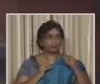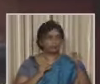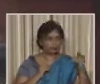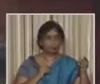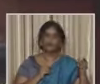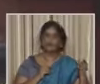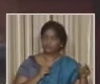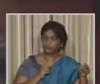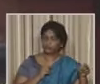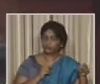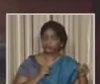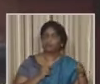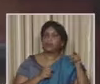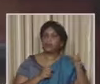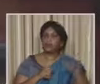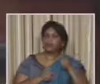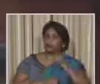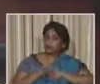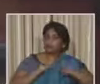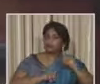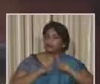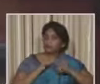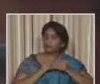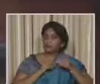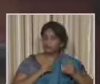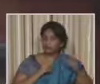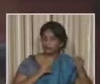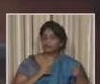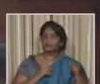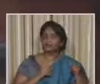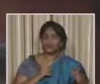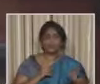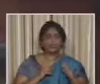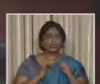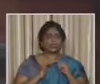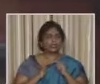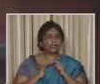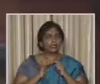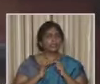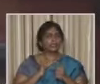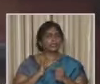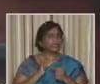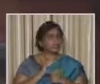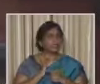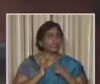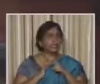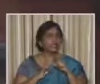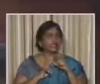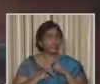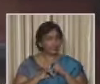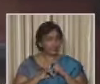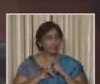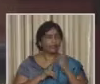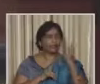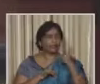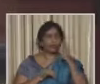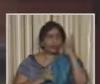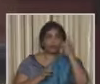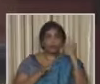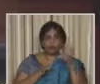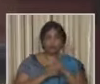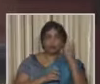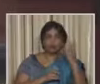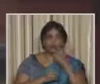30, 1, 2 திகதி வரை அந்த மீளாய்வு கூட்டத்தின் போது டிஐடியின் உத்தியோகத்தர்கள் இருவரும், அதை போலவே 2 உளவு பிரிவு உத்தியோகத்தர்களும்